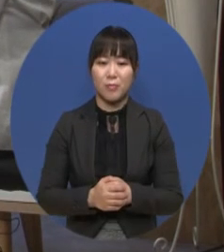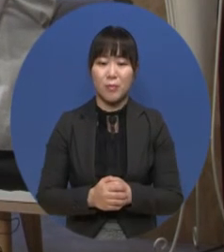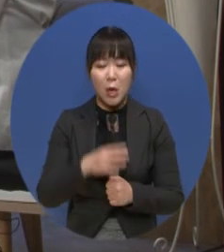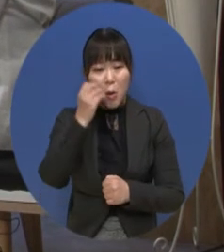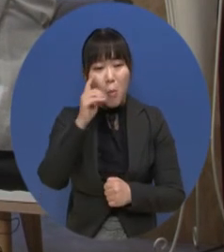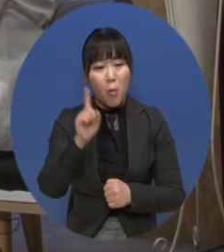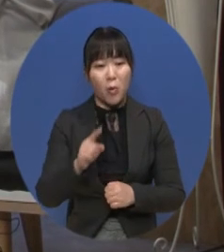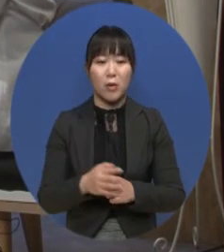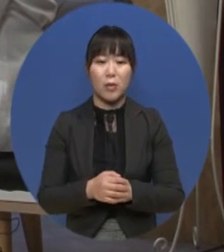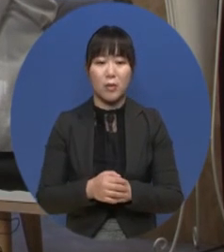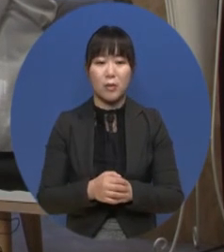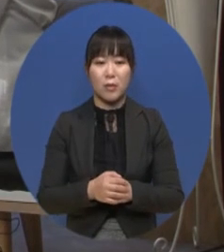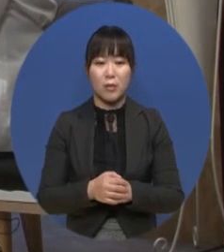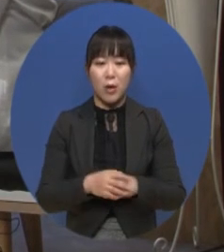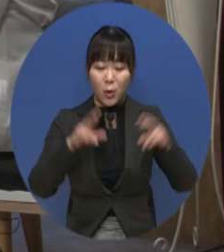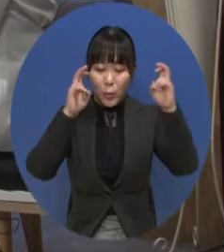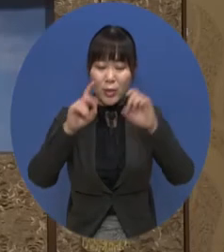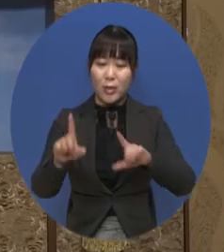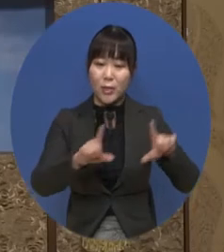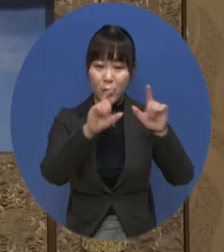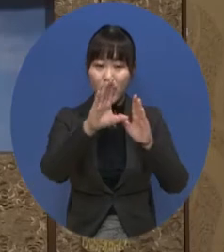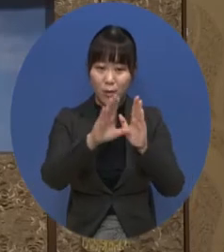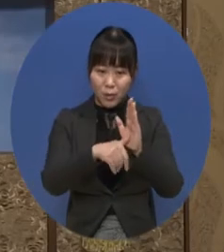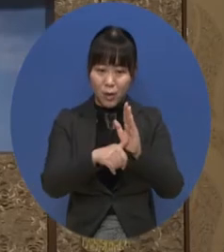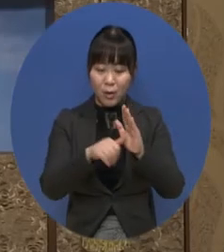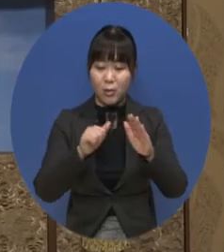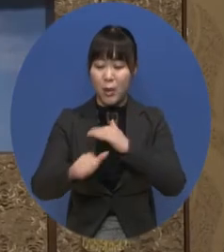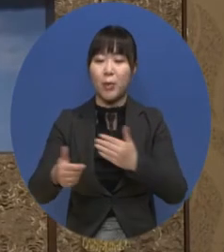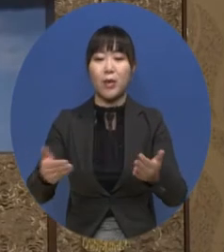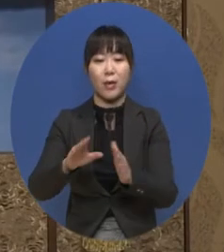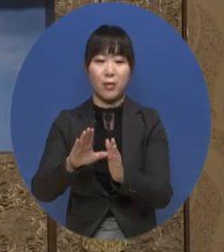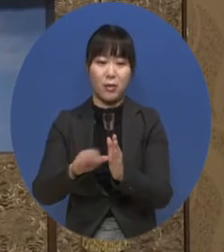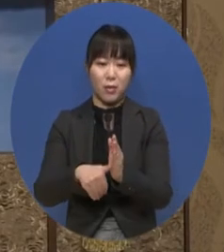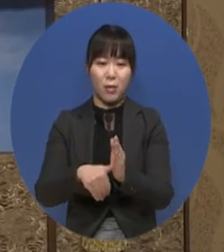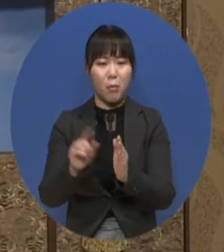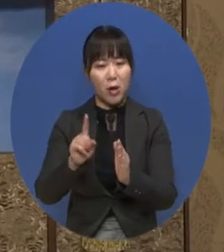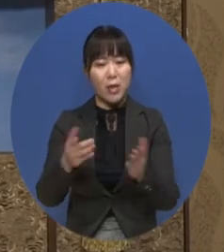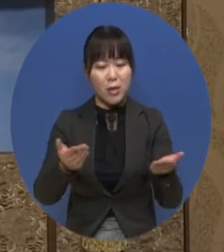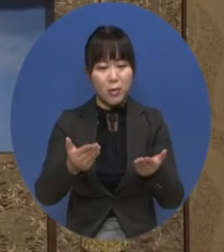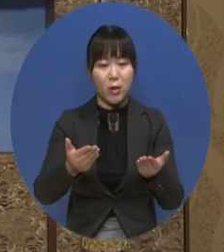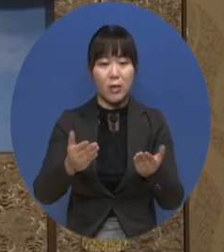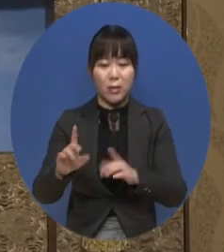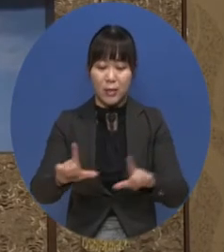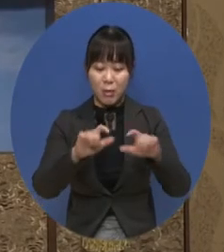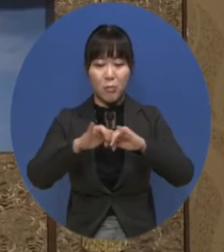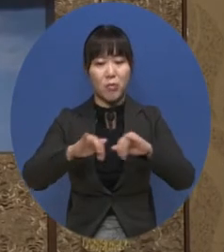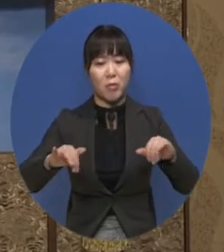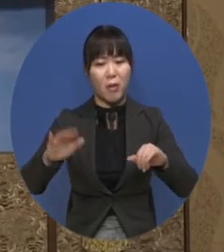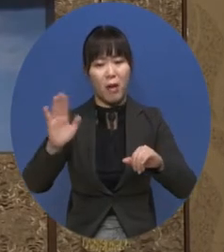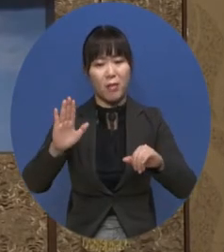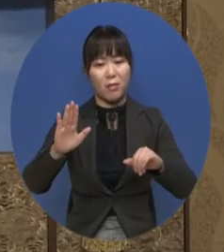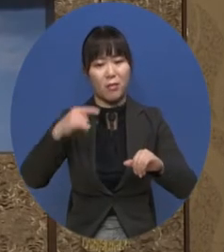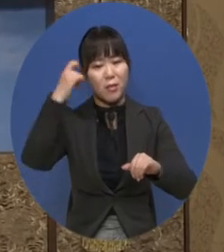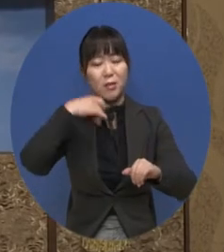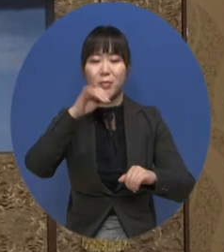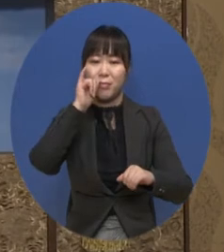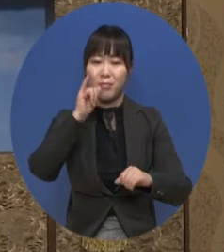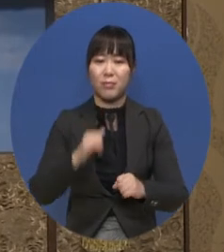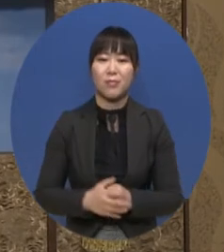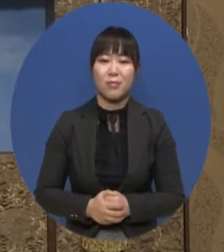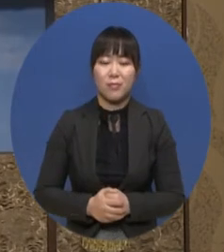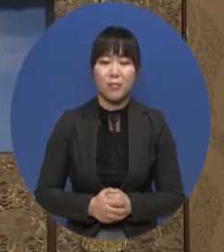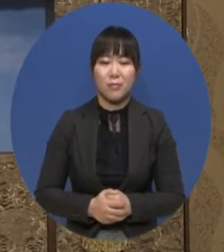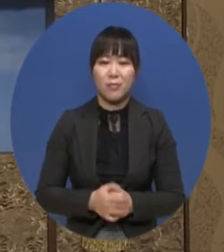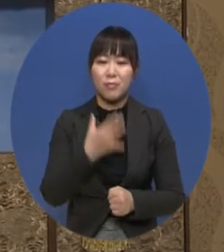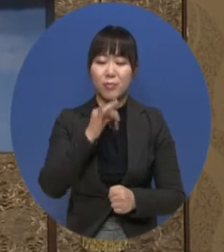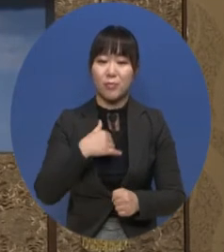신기하게도. 직장 생활을 할 때랑 이 대표로 일할 때는 뭔가 일과 삶이 분리되지 않는 느낌을 강하게 받아요.